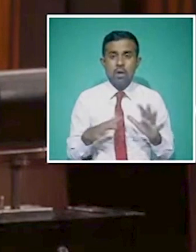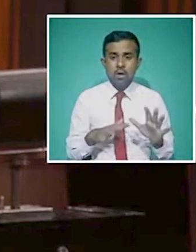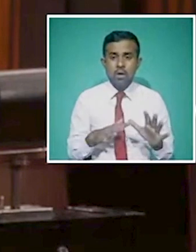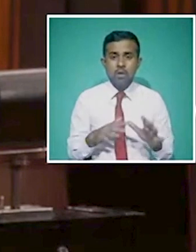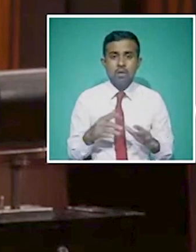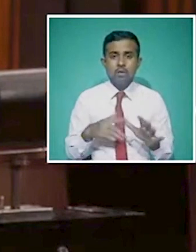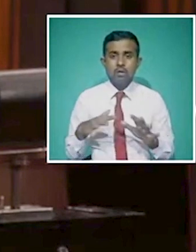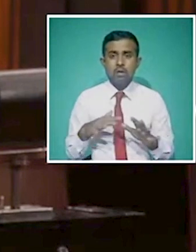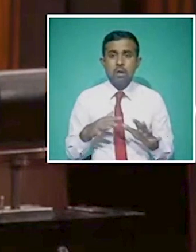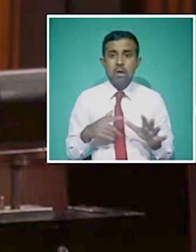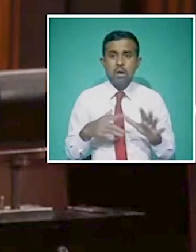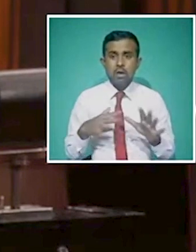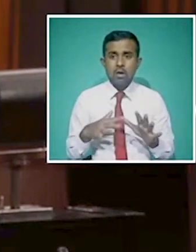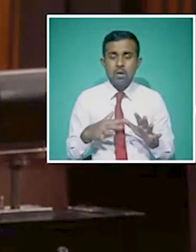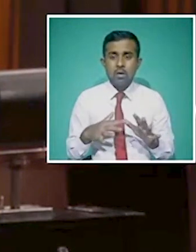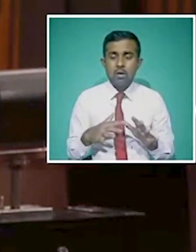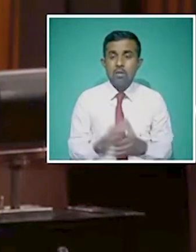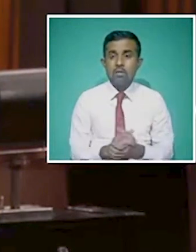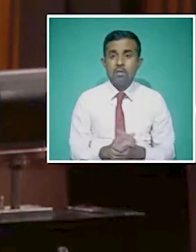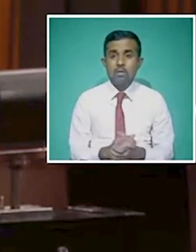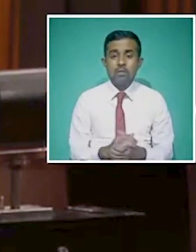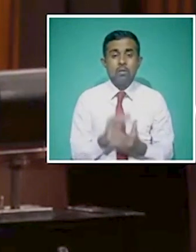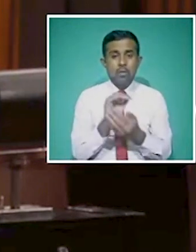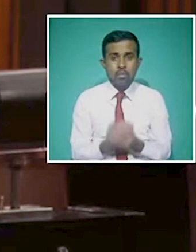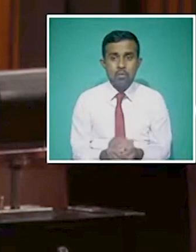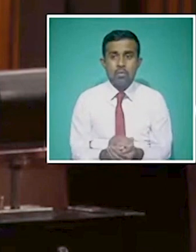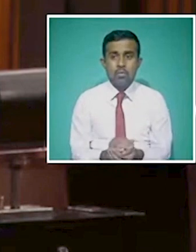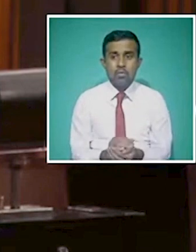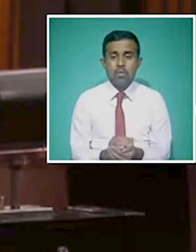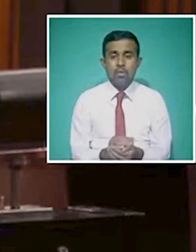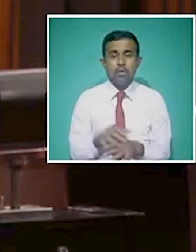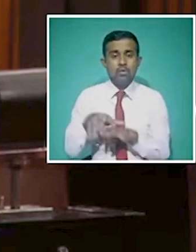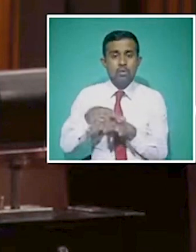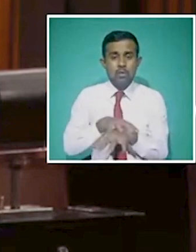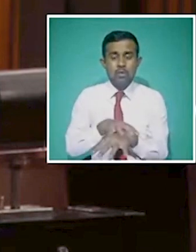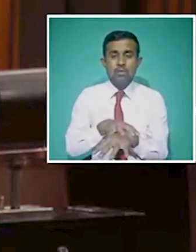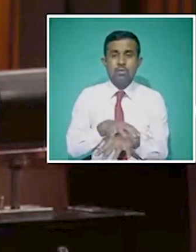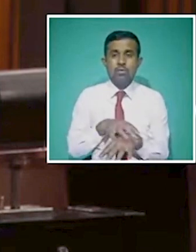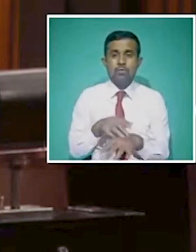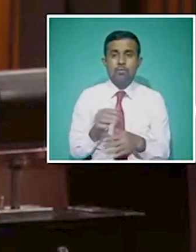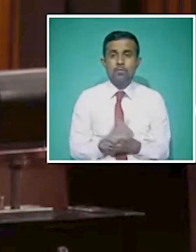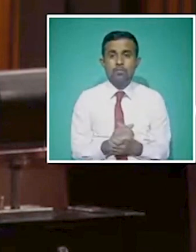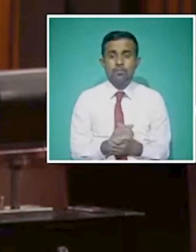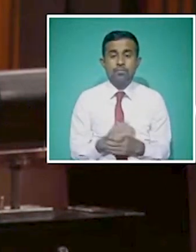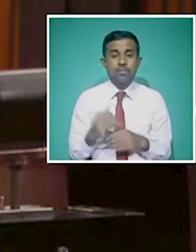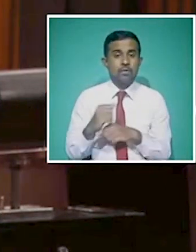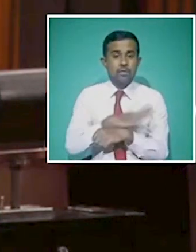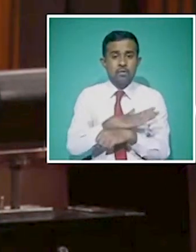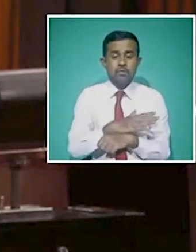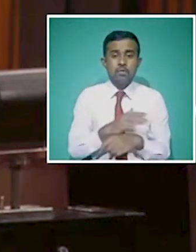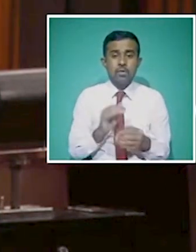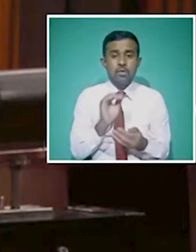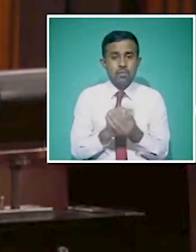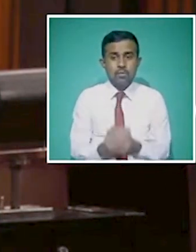සමහර සතුන් ඉන්නවා වයිල්ඩ් ලයිෆ් එකේ ඒගොල්ලන් ප්‍රිසර්ව් කරන්න ඕනේ. ඒගොල්ලන් ආරක්ෂා කරන්න ඕනේ. දැන් දඩු ලේන වෙන්න පුළුවන්. එහෙම නැත්නම් ඉත්‍යා වෙන්න පුළුවන්. මේ වගේ